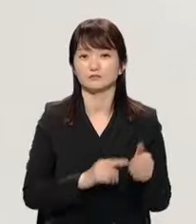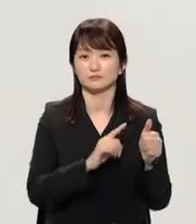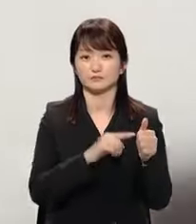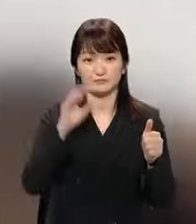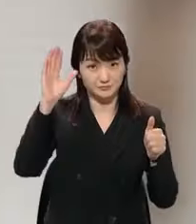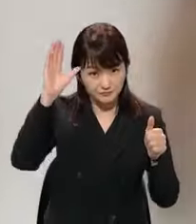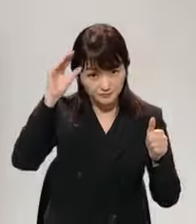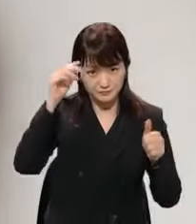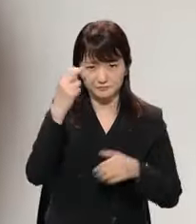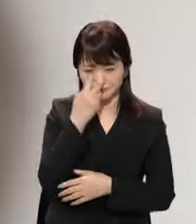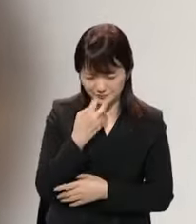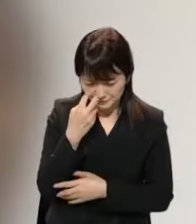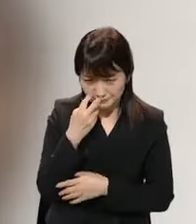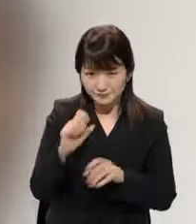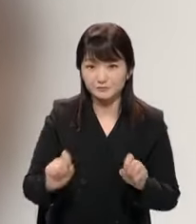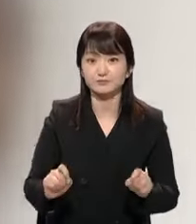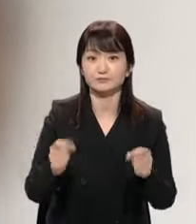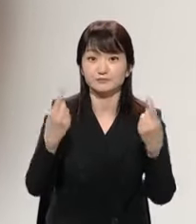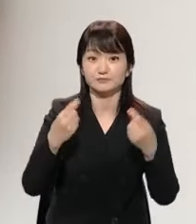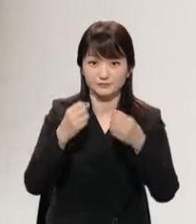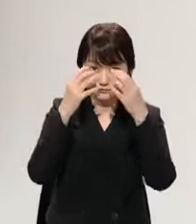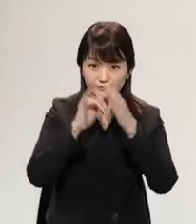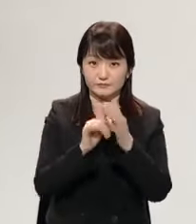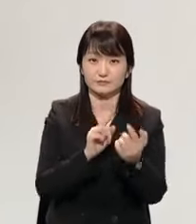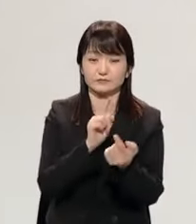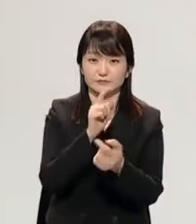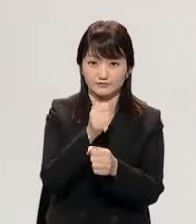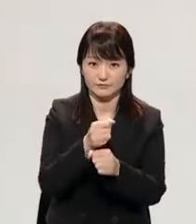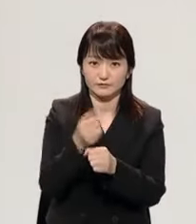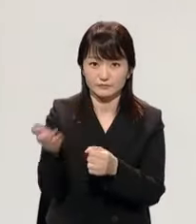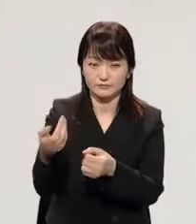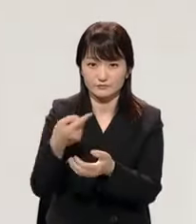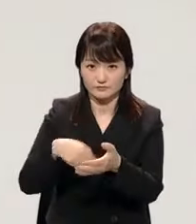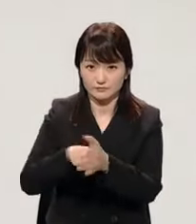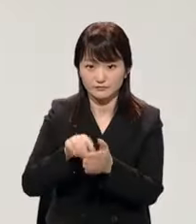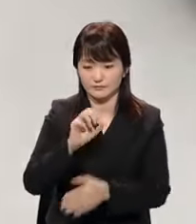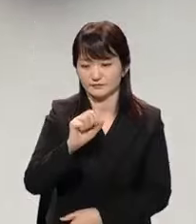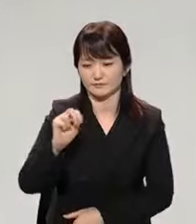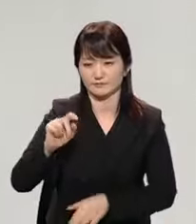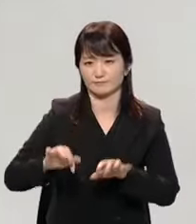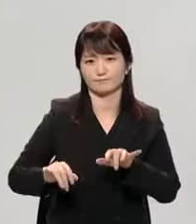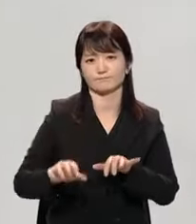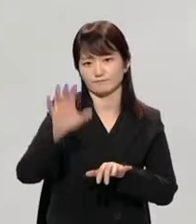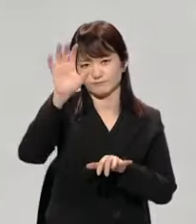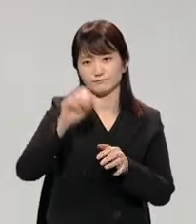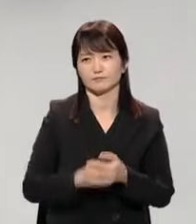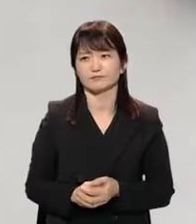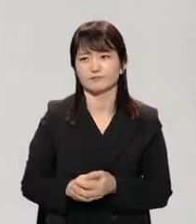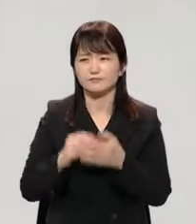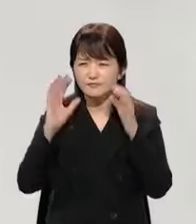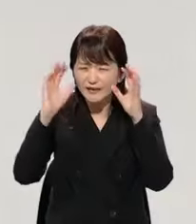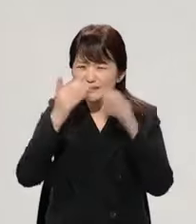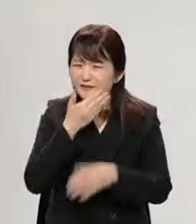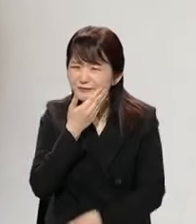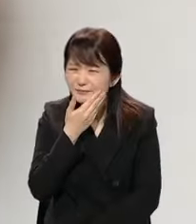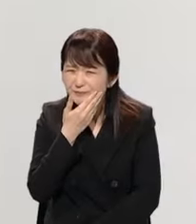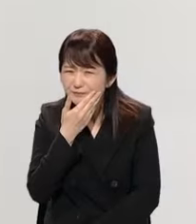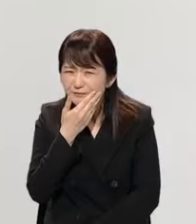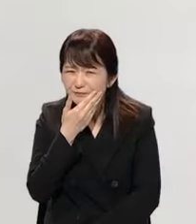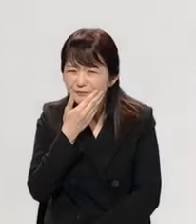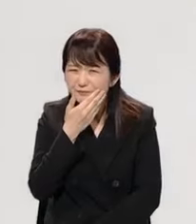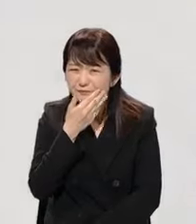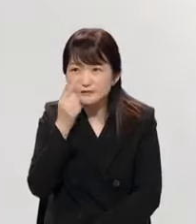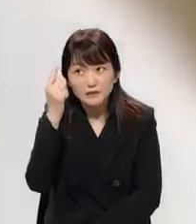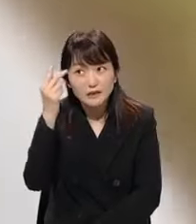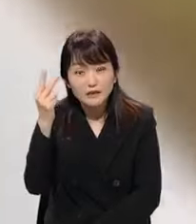남성은 강아지들을 챙겨주면서도 동시에 새 가족을 만들어주기 위해서 SNS를 활용했습니다. 아, 그런데 워낙 귀여운 덕분에요, 이틀도 채